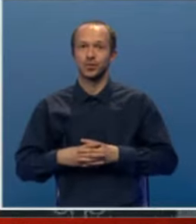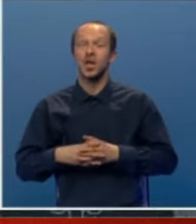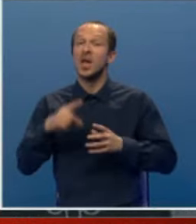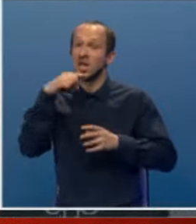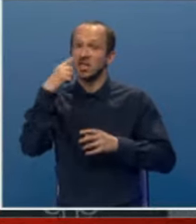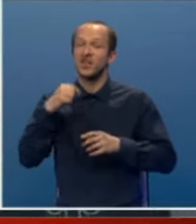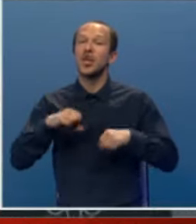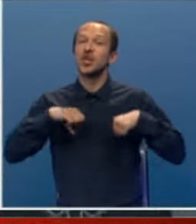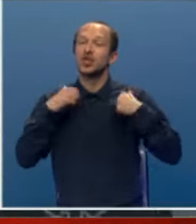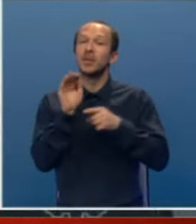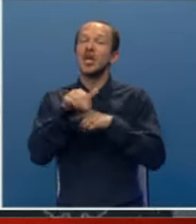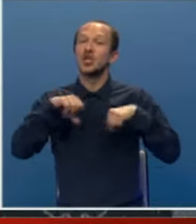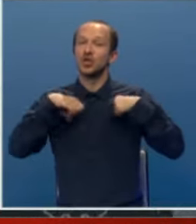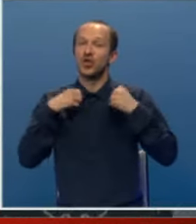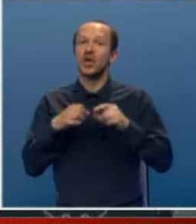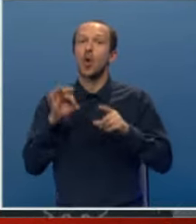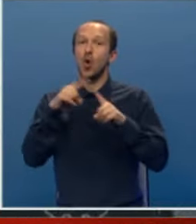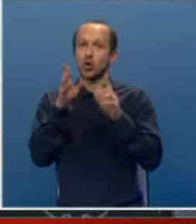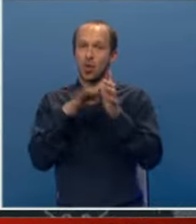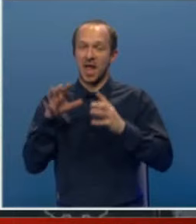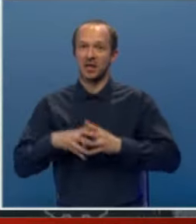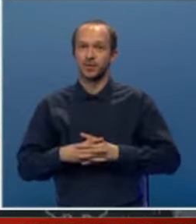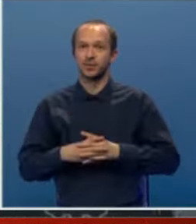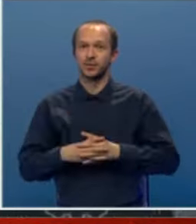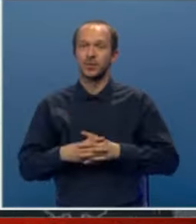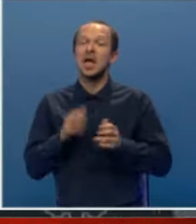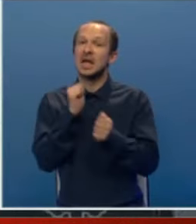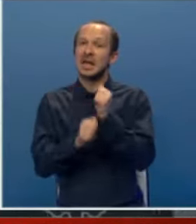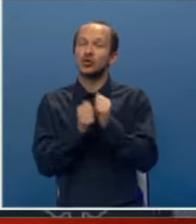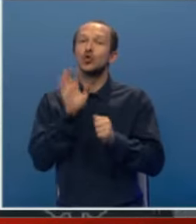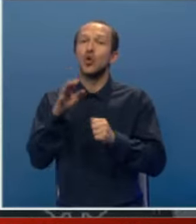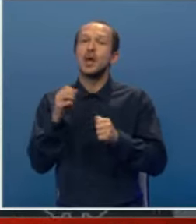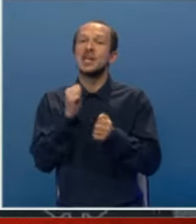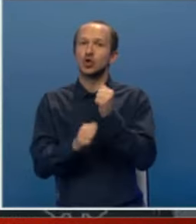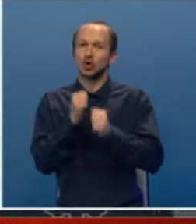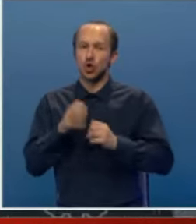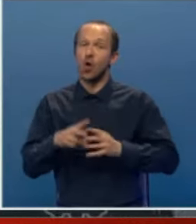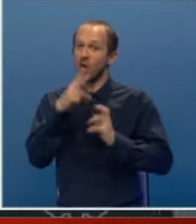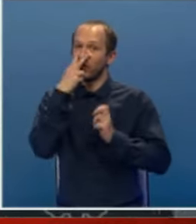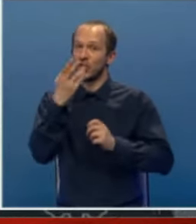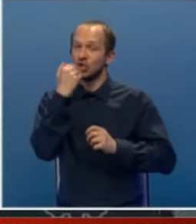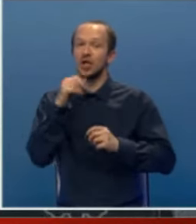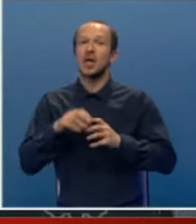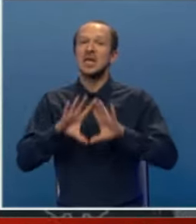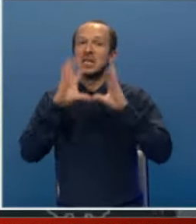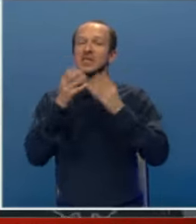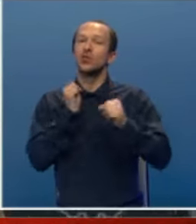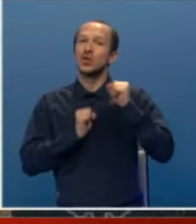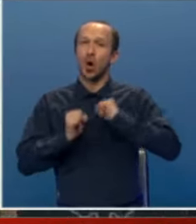izjave preživjelih u tom genocidu, tom zločinu, vidjet ćete svu te